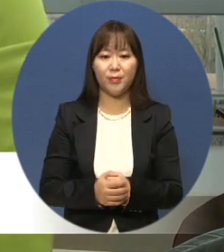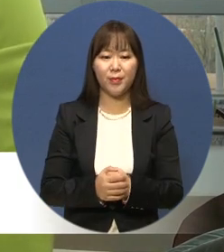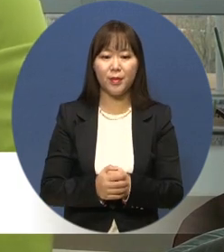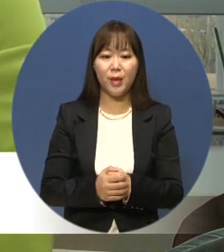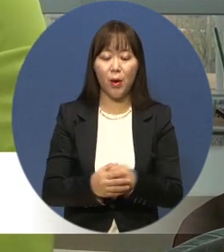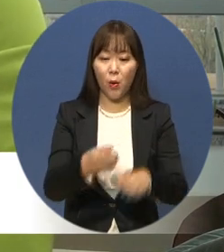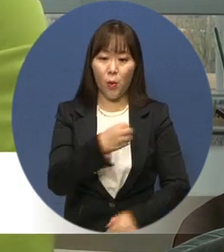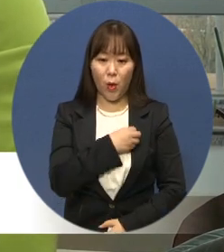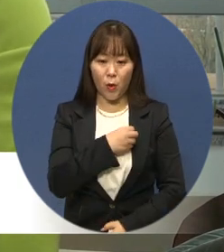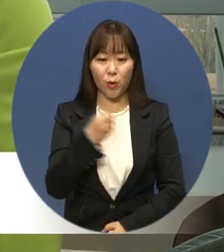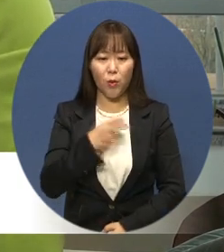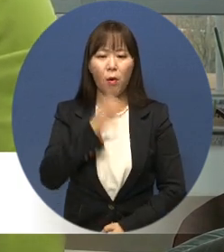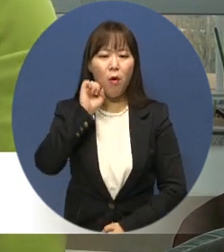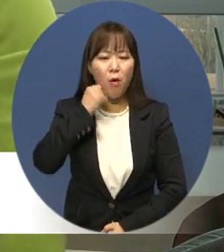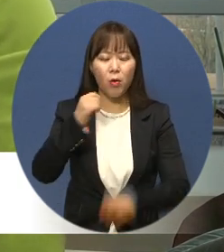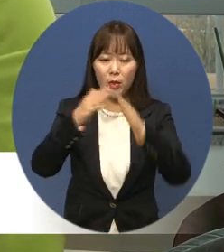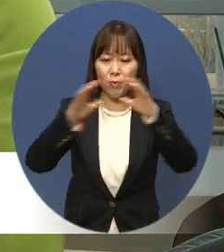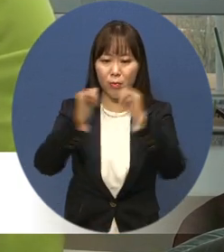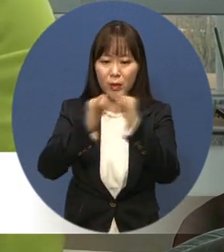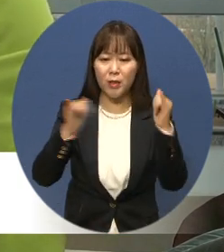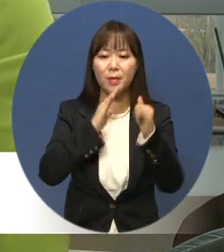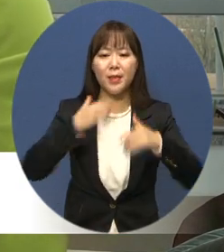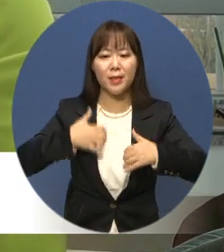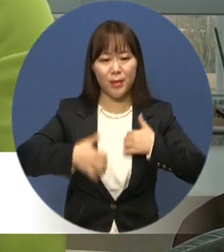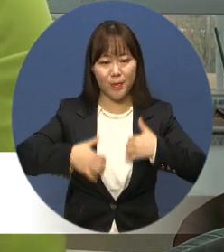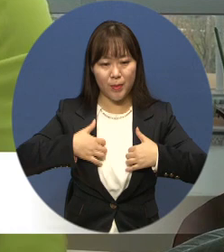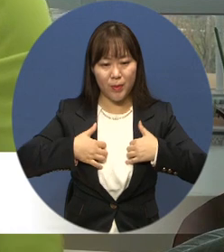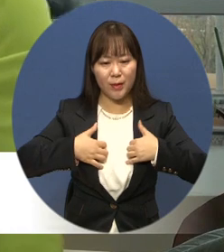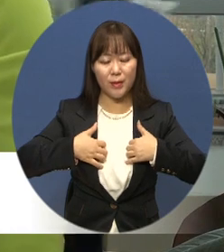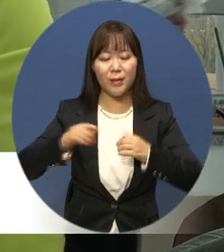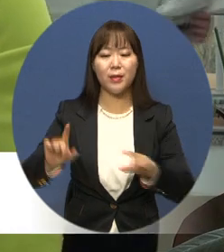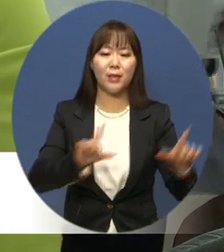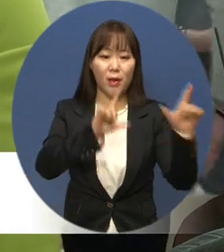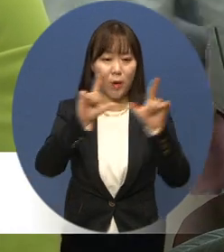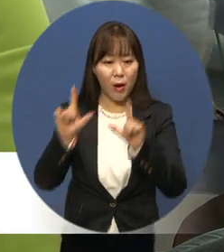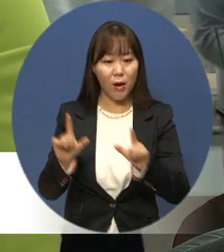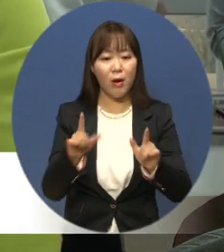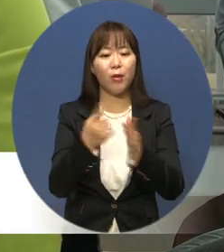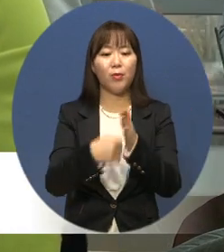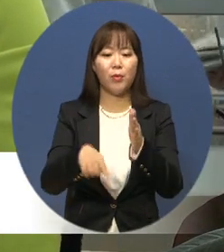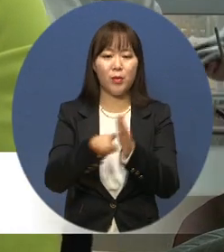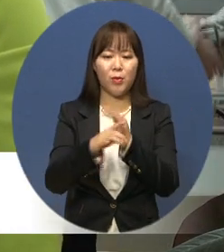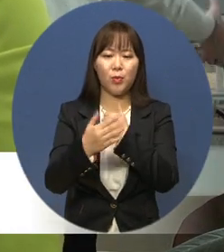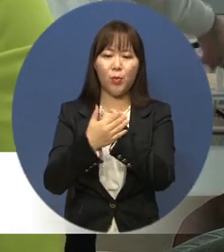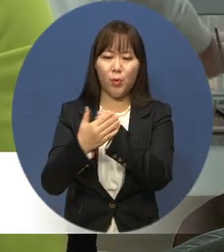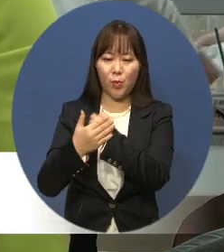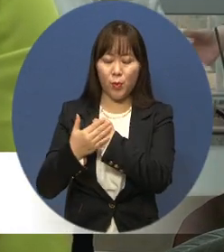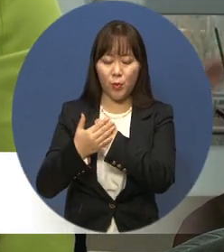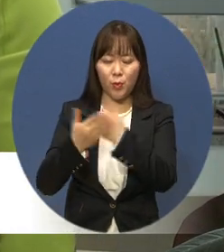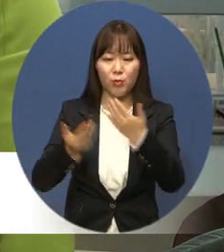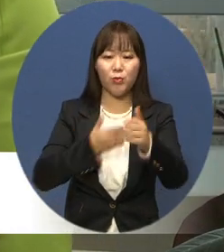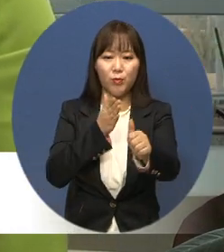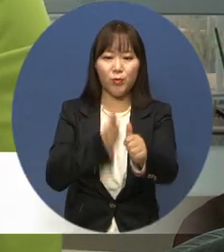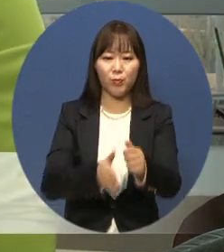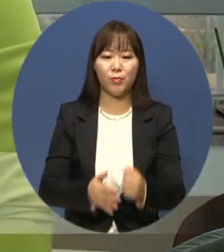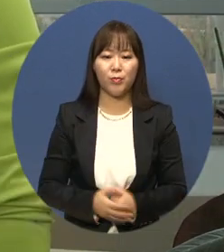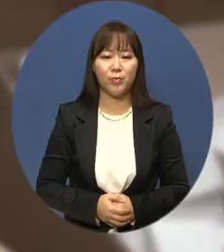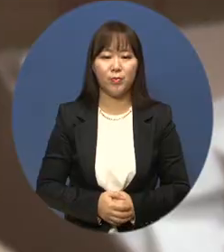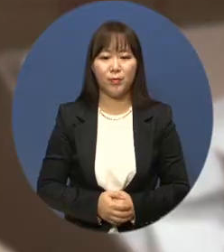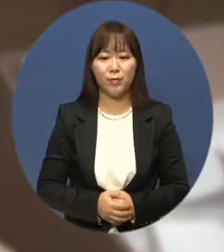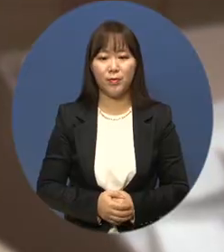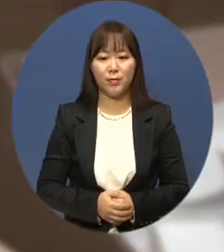우리 회원님들과 어려운 이웃분들이 정말 재밌고 즐거운 생활이 될 수 있도록 큰 힘 내주시길